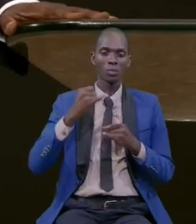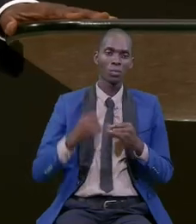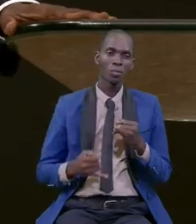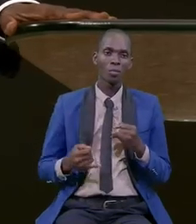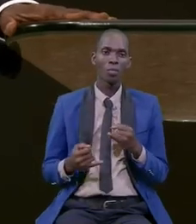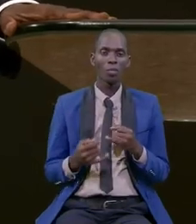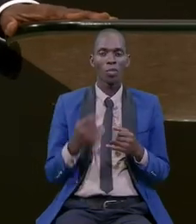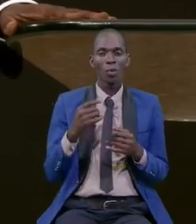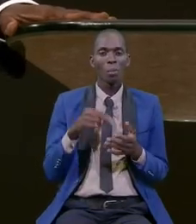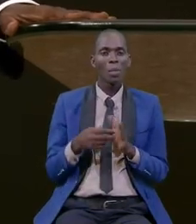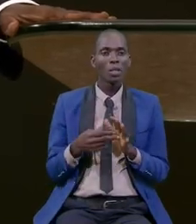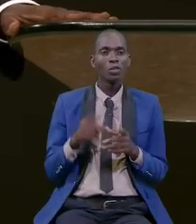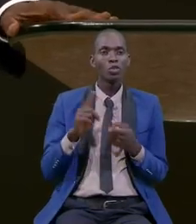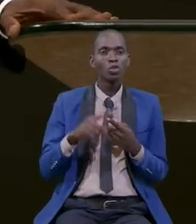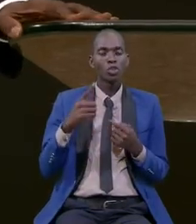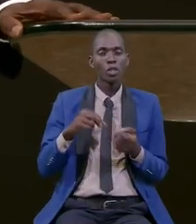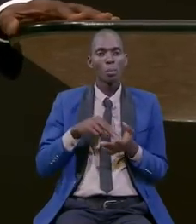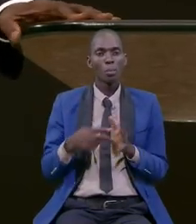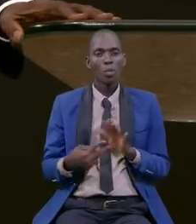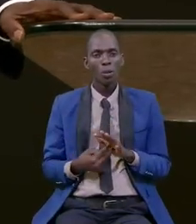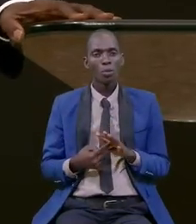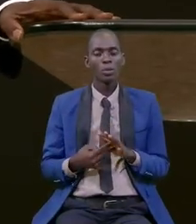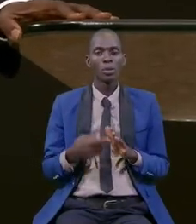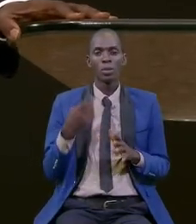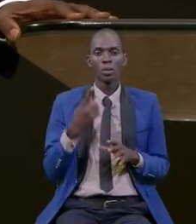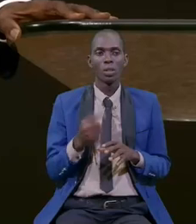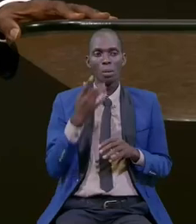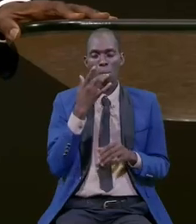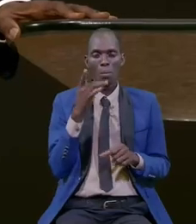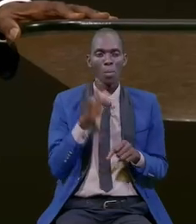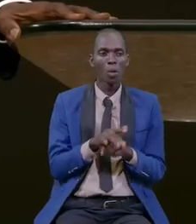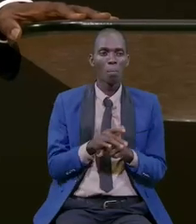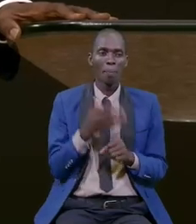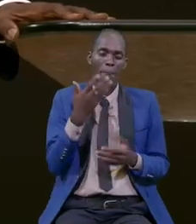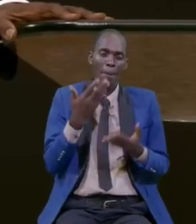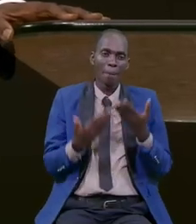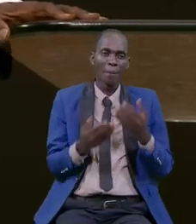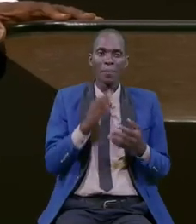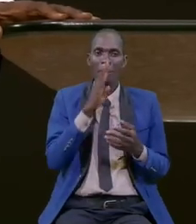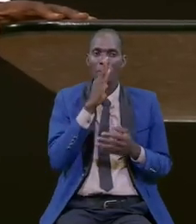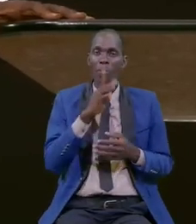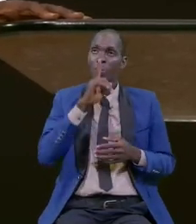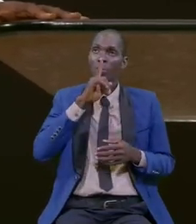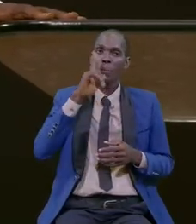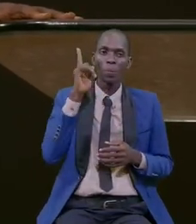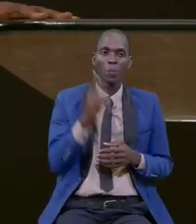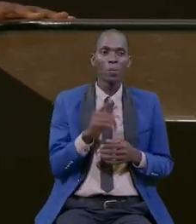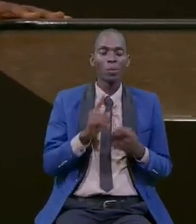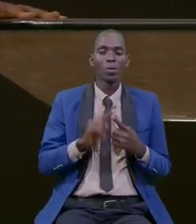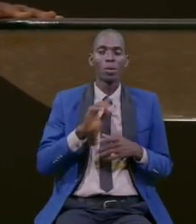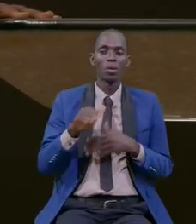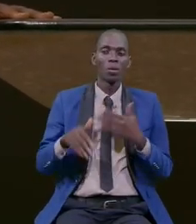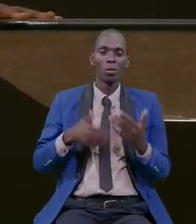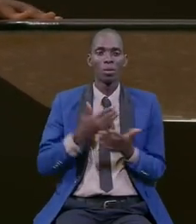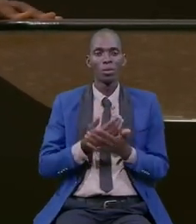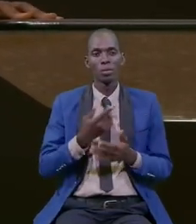soit pour que pour l'intention pour que ce soit par grâce afin que la promesse soit